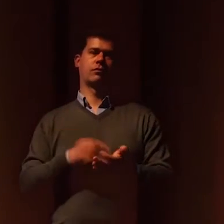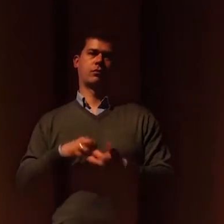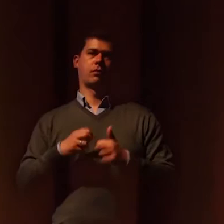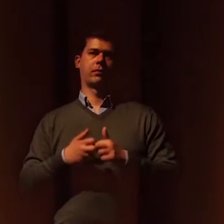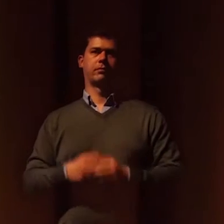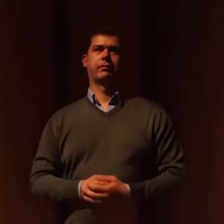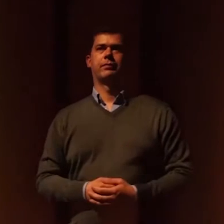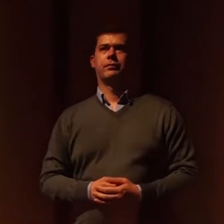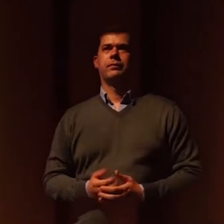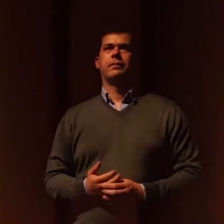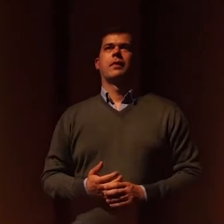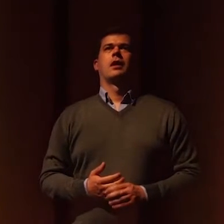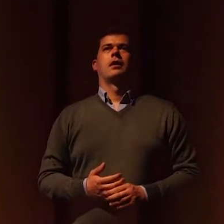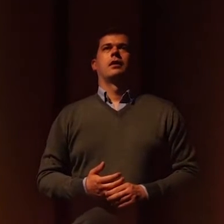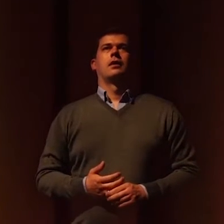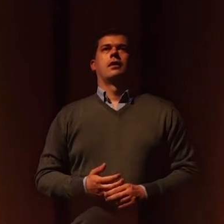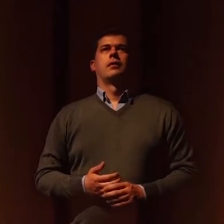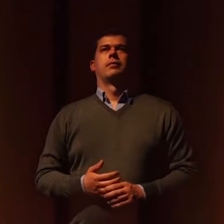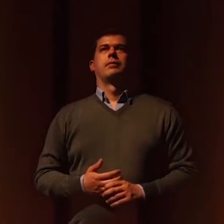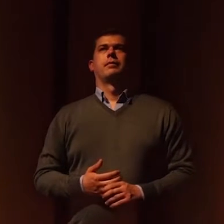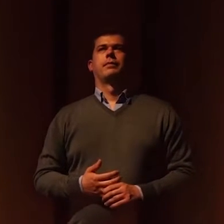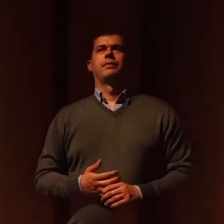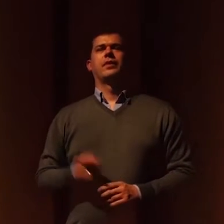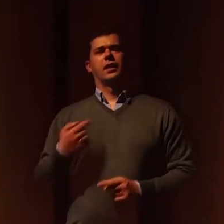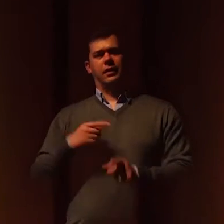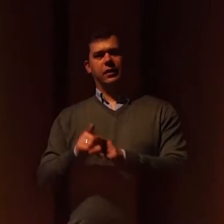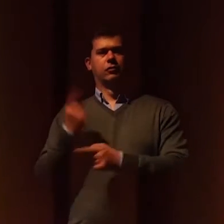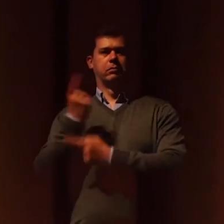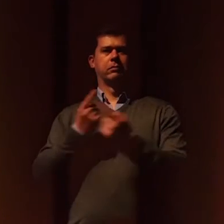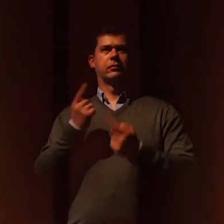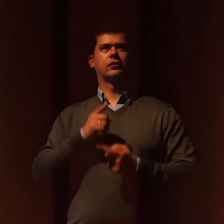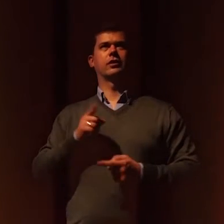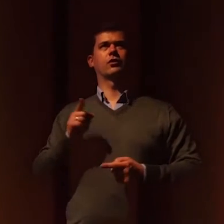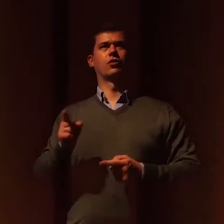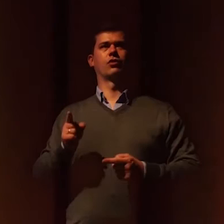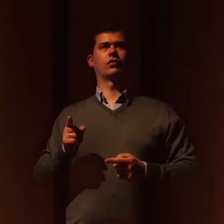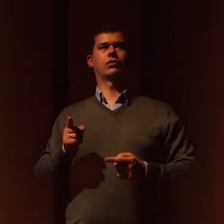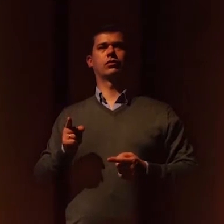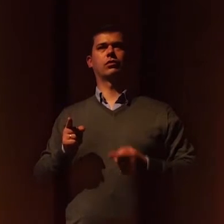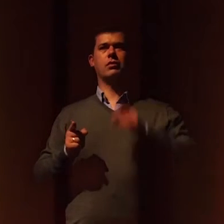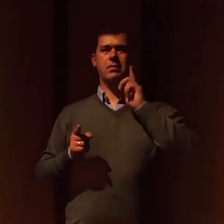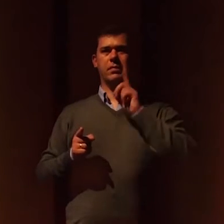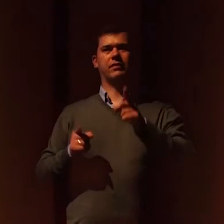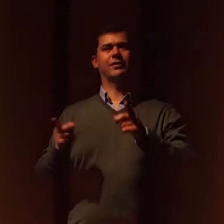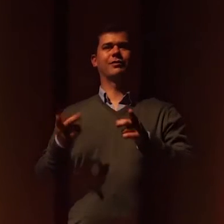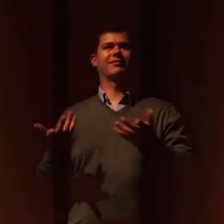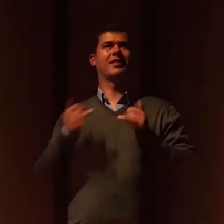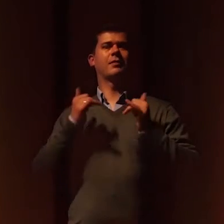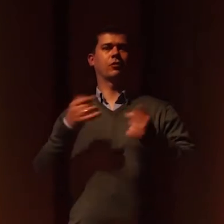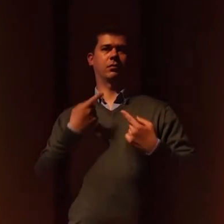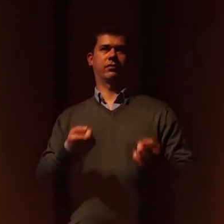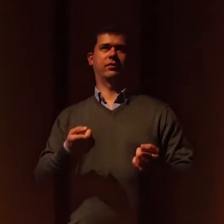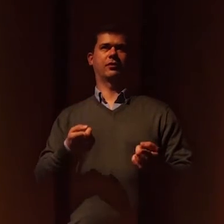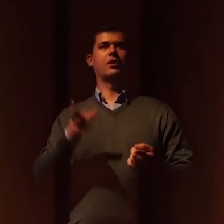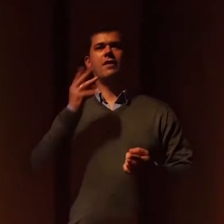jeden jeden z takich przykładów myślę Zresztą że to jest taka niemożność określenia